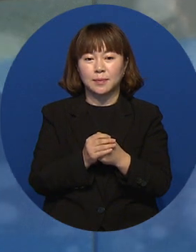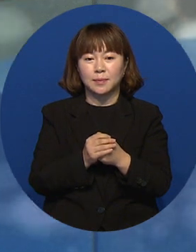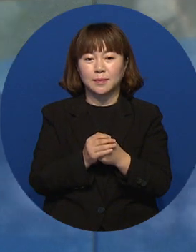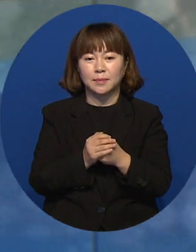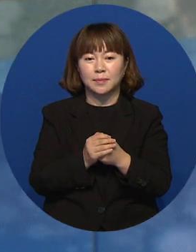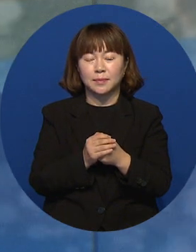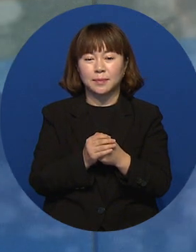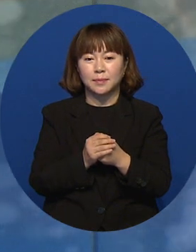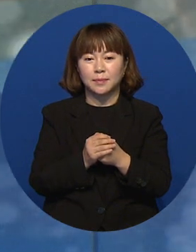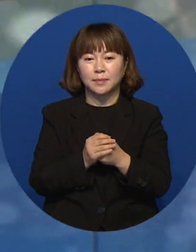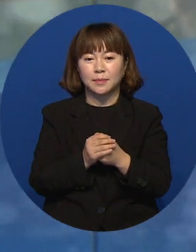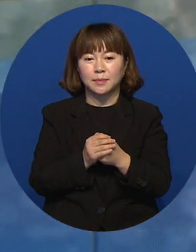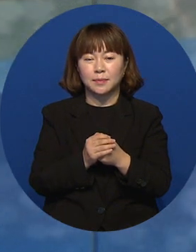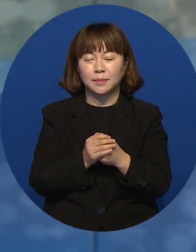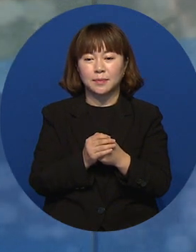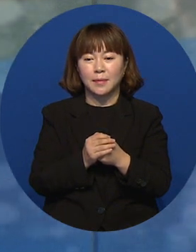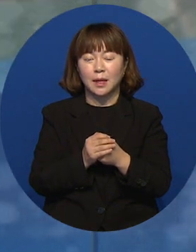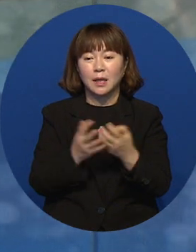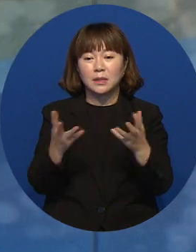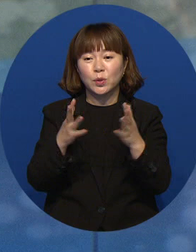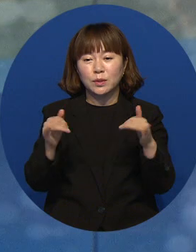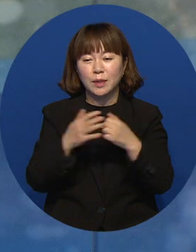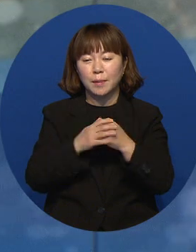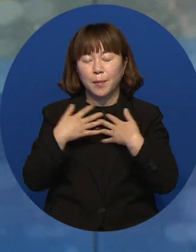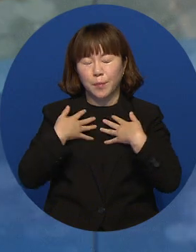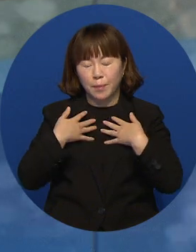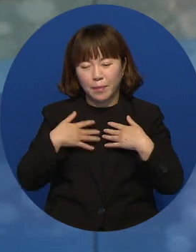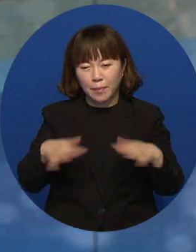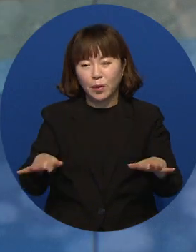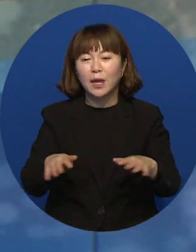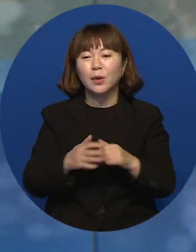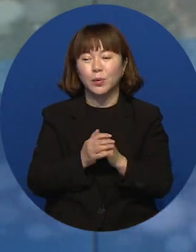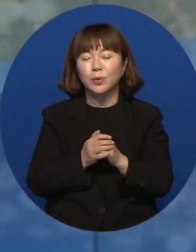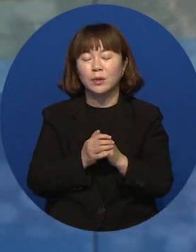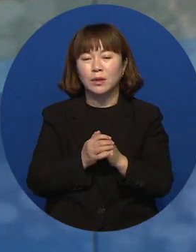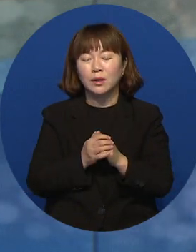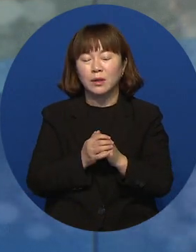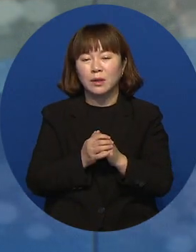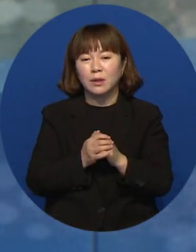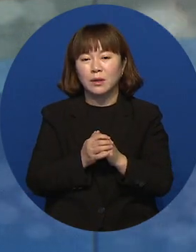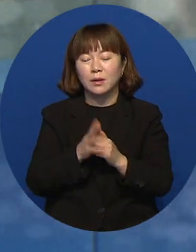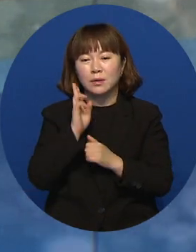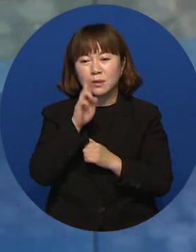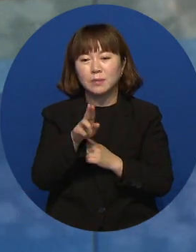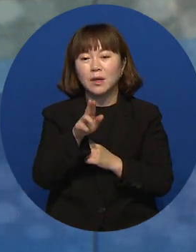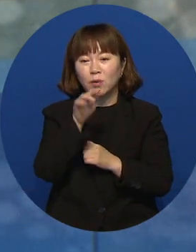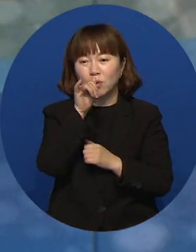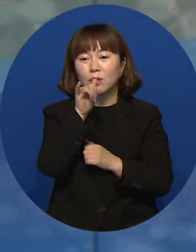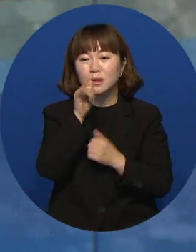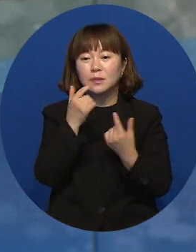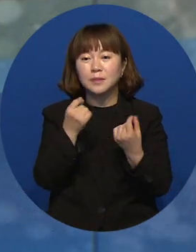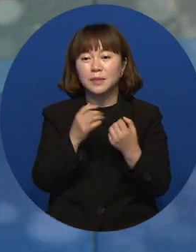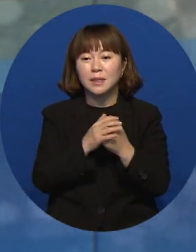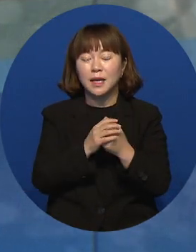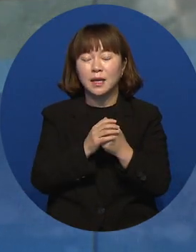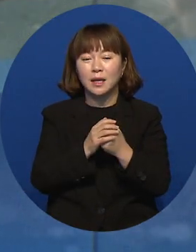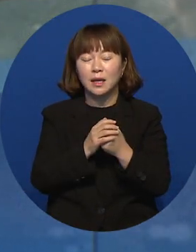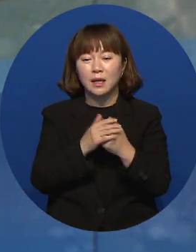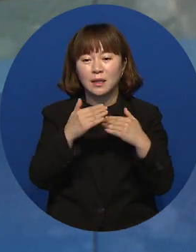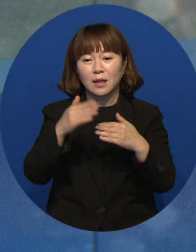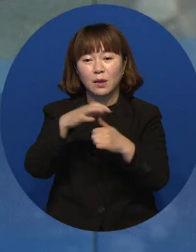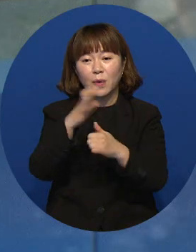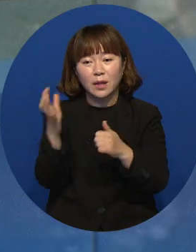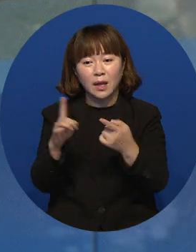탈진 번아웃 현상도 심할 텐데 예 어 그래서 이 소식이 또 한편으로는 반가울 수도 있을 것 같습니다 어땠습니까 그럼 예